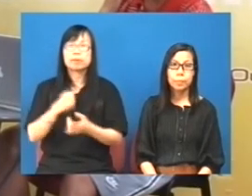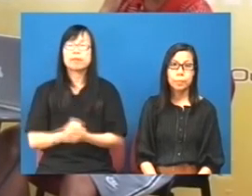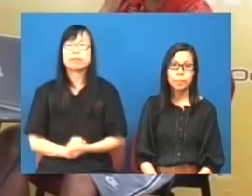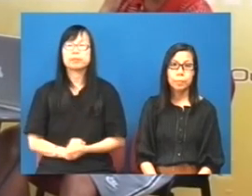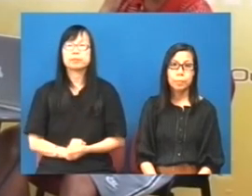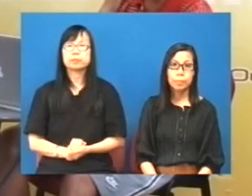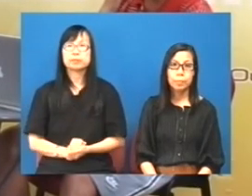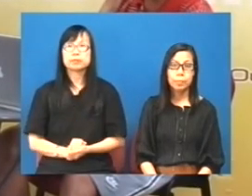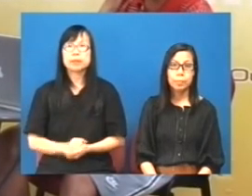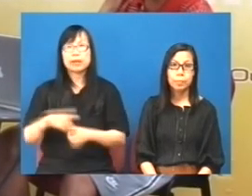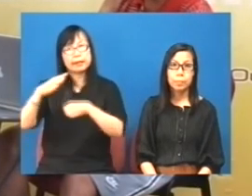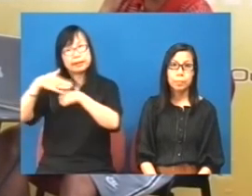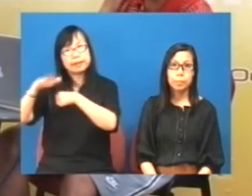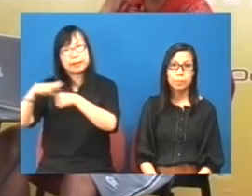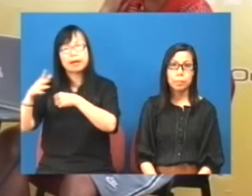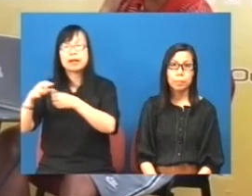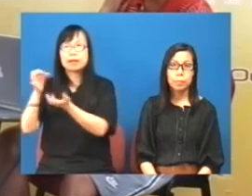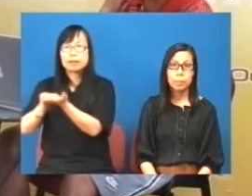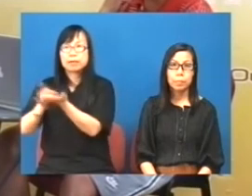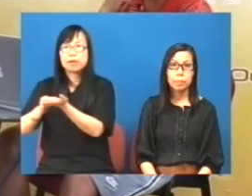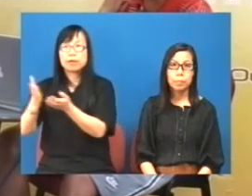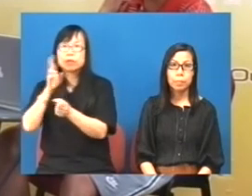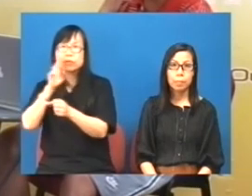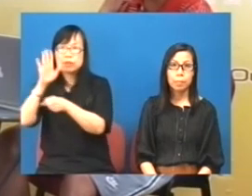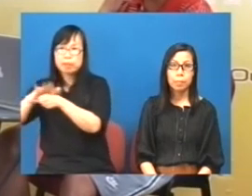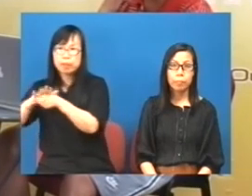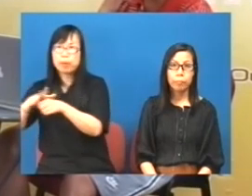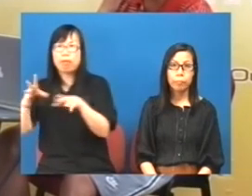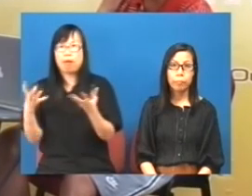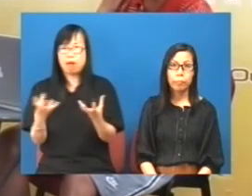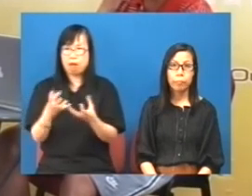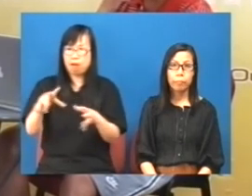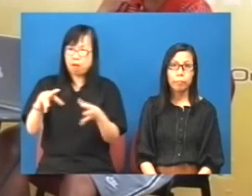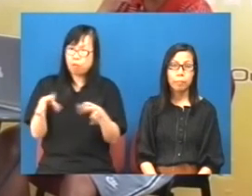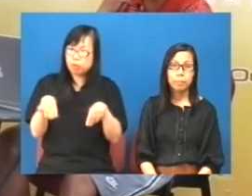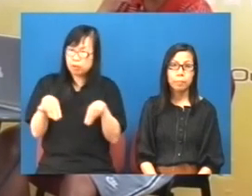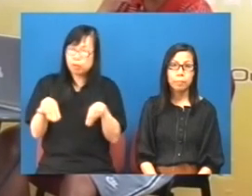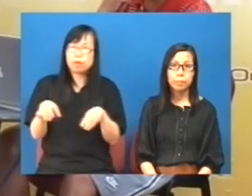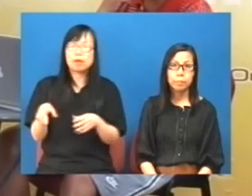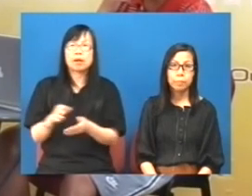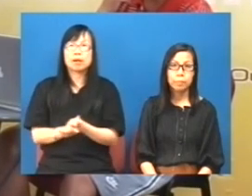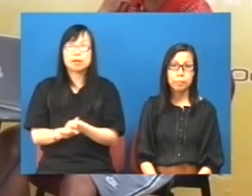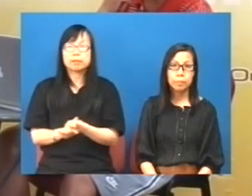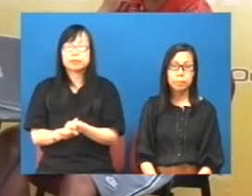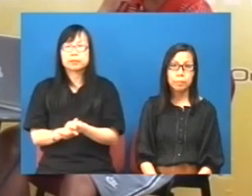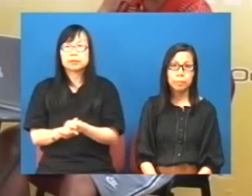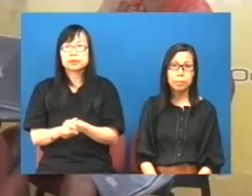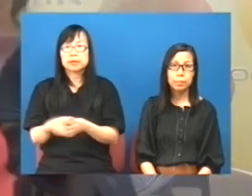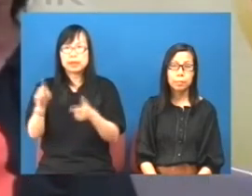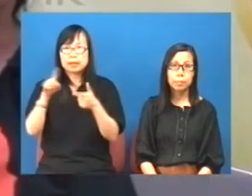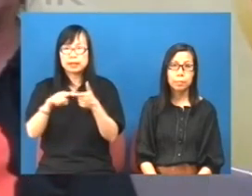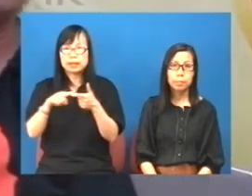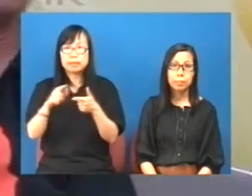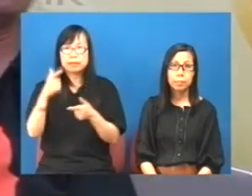地方日本打了兩場或者是澳洲打了這個萬聯比較難走但是二次新特蘭